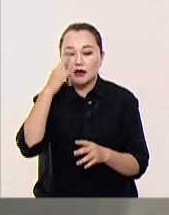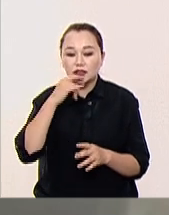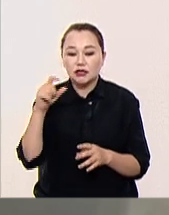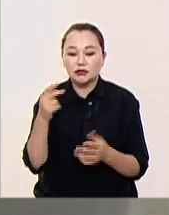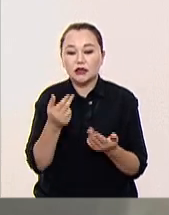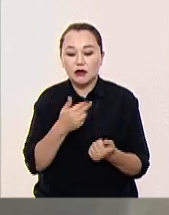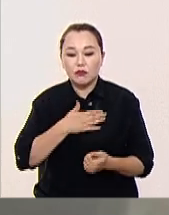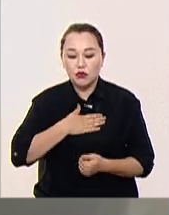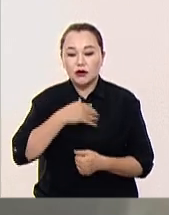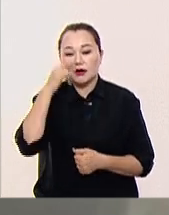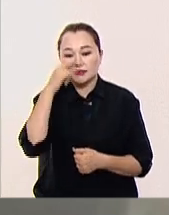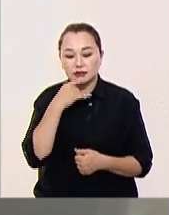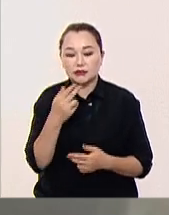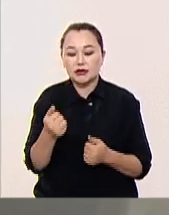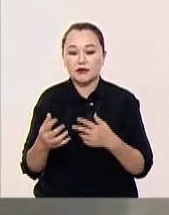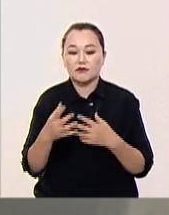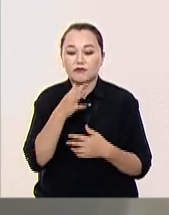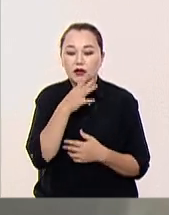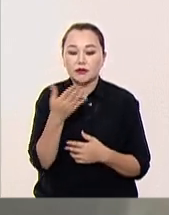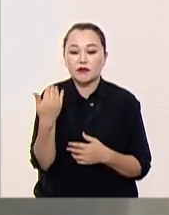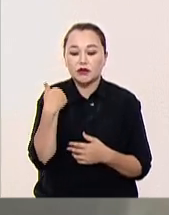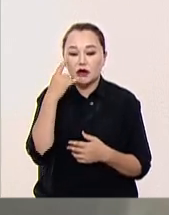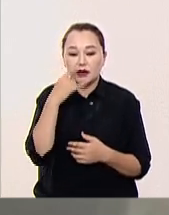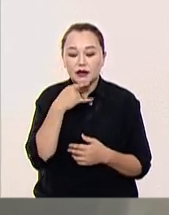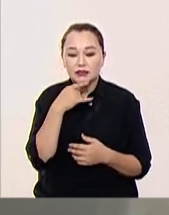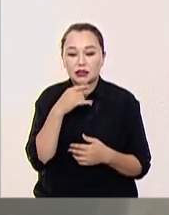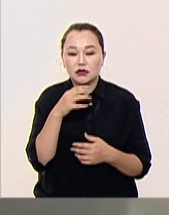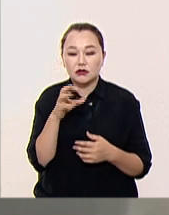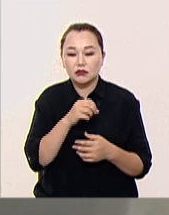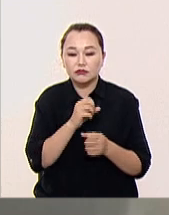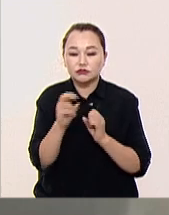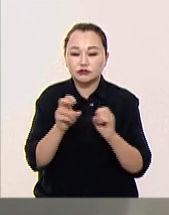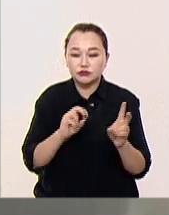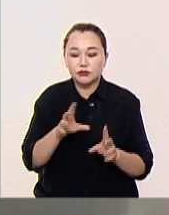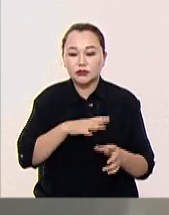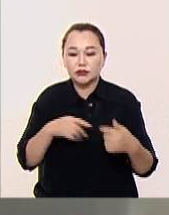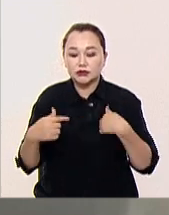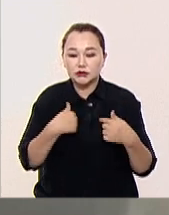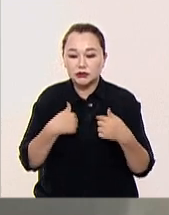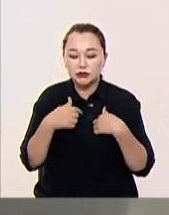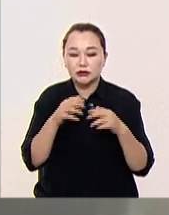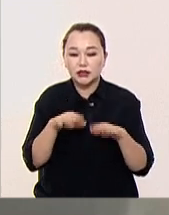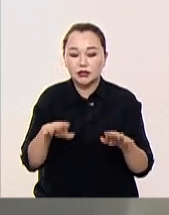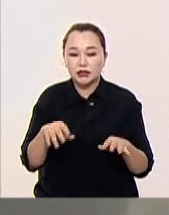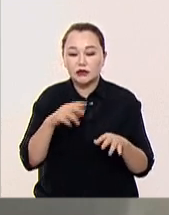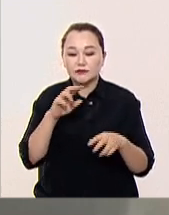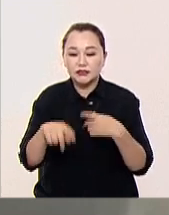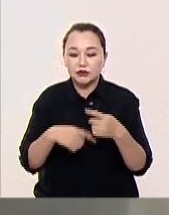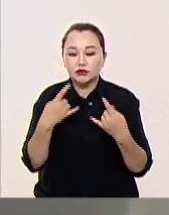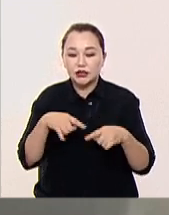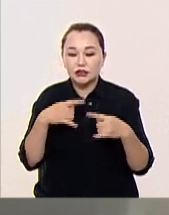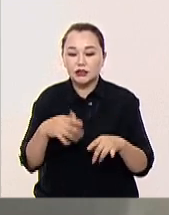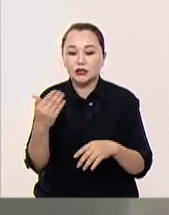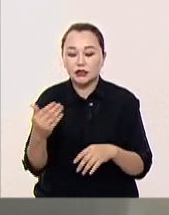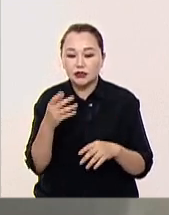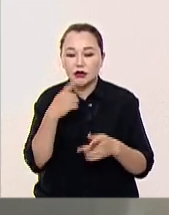ие қазағымыз, бір кездерде Қазақстанда қуғын сүргін болғанда зардап шеккен ұрпақтың келесі буындары,